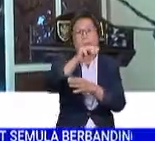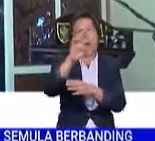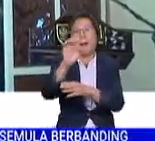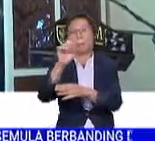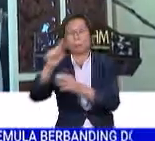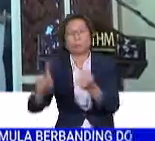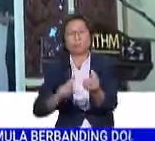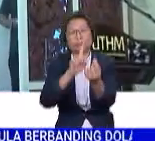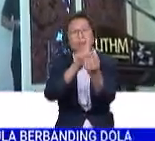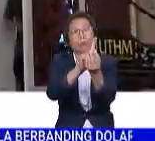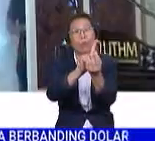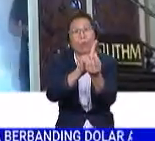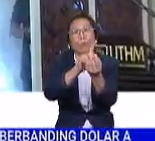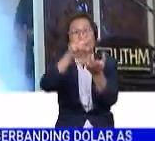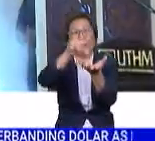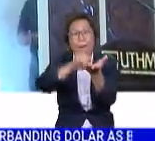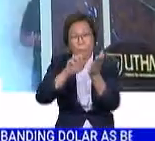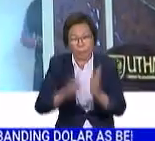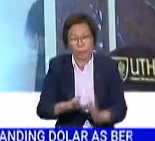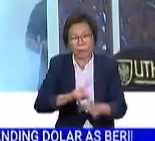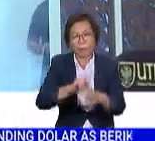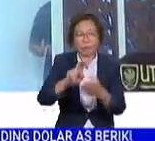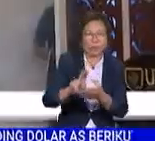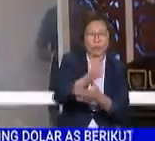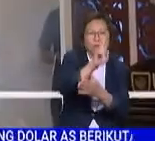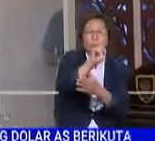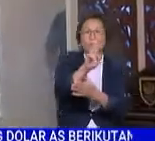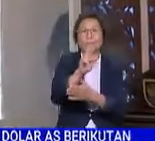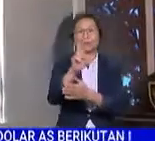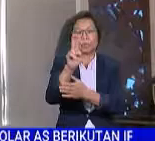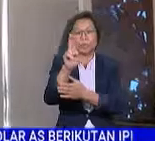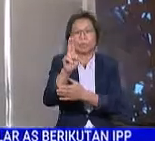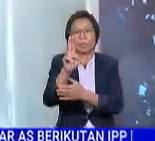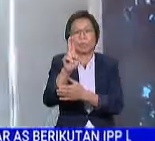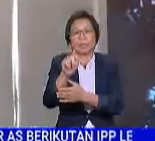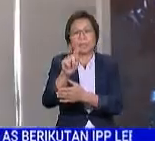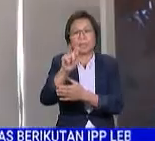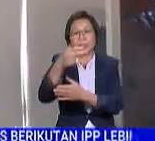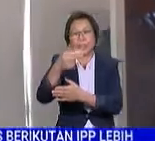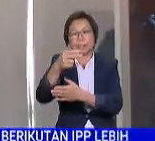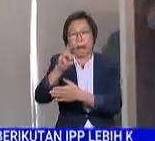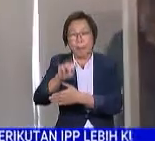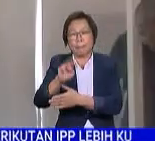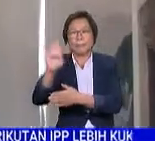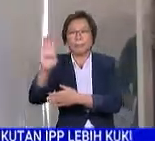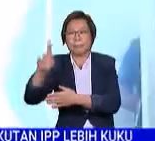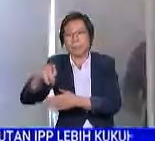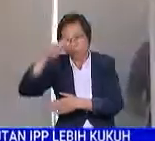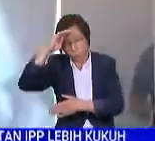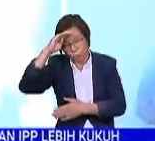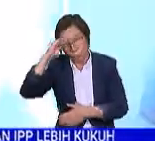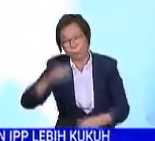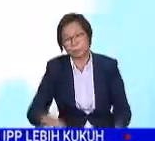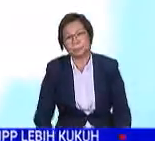media selepas pelancaran MTEX 21 di Universiti Tun Hussein On Malaysia UTHM Batu Pahat, Johor.